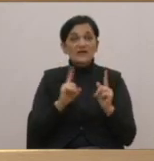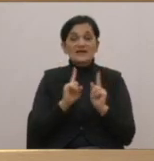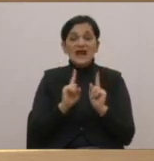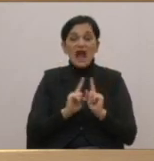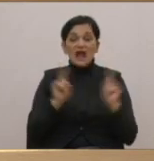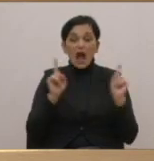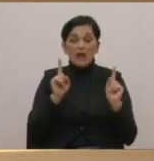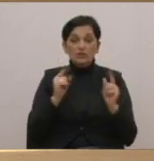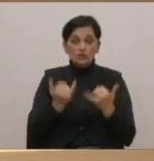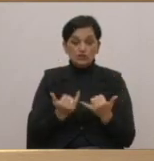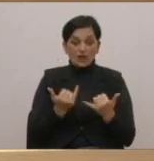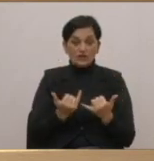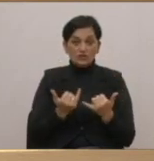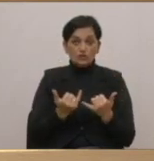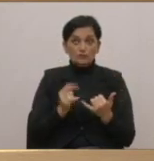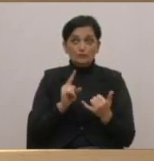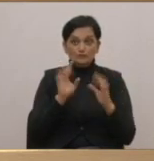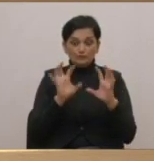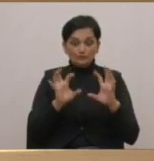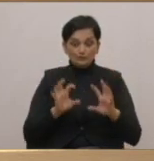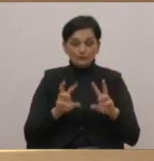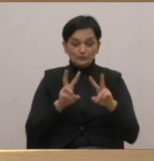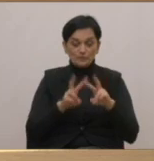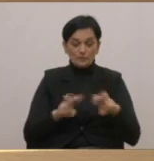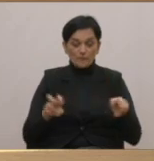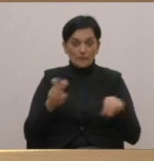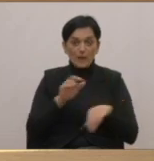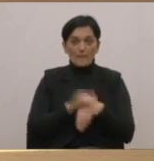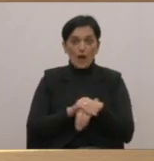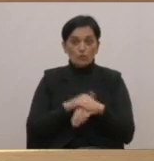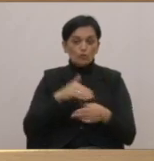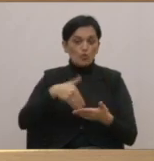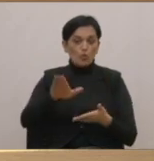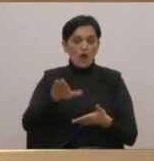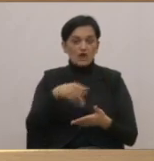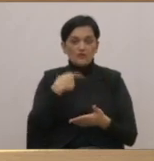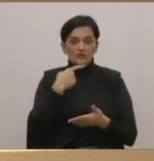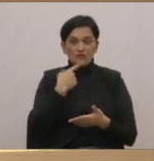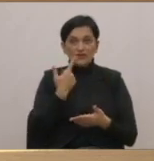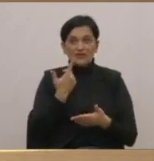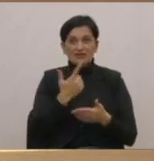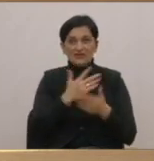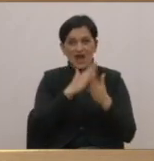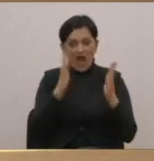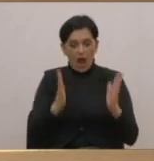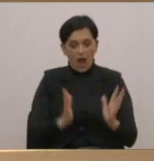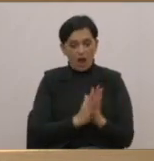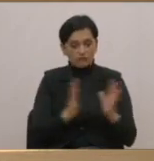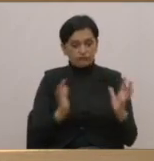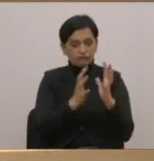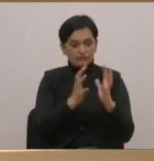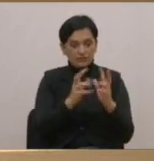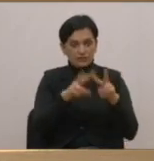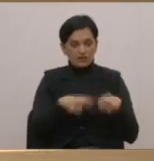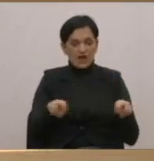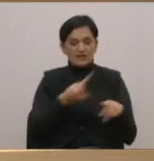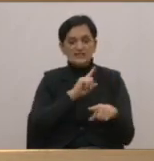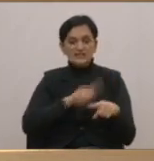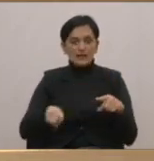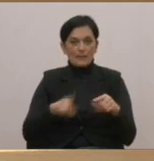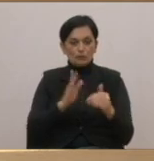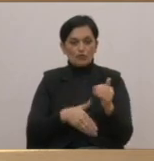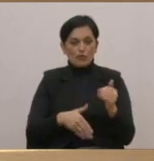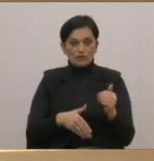განსაკუთრებული ხდებოდა დღეს იმისთვის, რომ კანონის განხილვაზე ფაქტობრივად უარი ვთქვით და ვთქვით, რომ რავი, ერთად თავობრივად უნდა განვიხილოთ, რომ სწრაფად